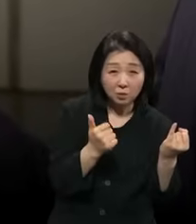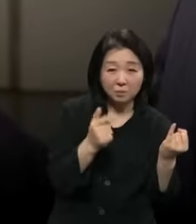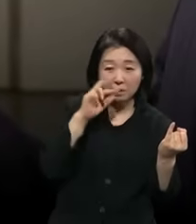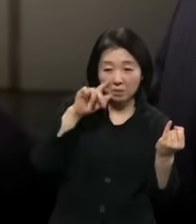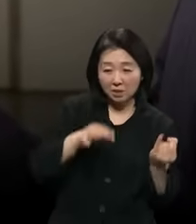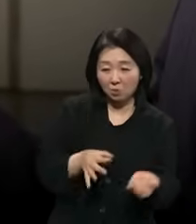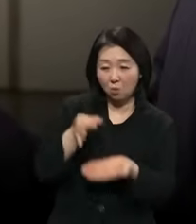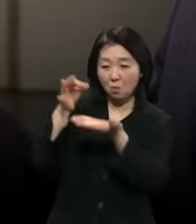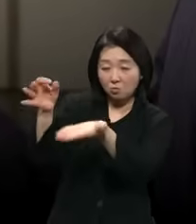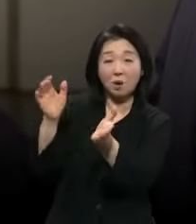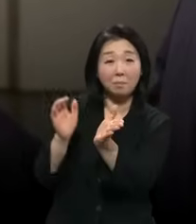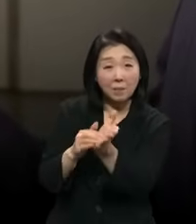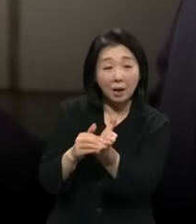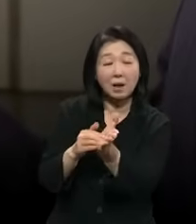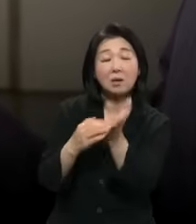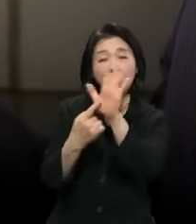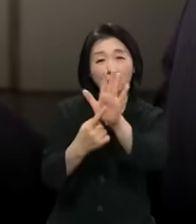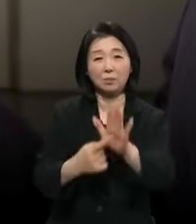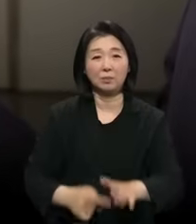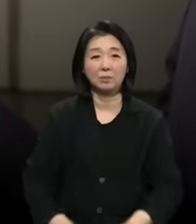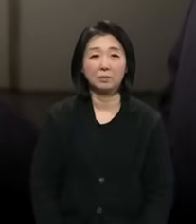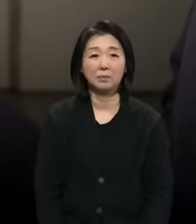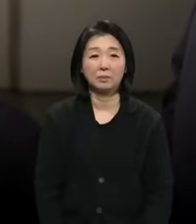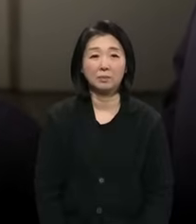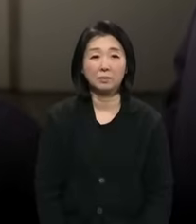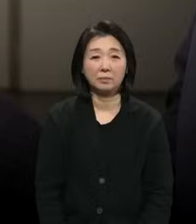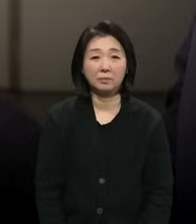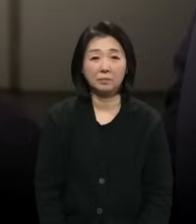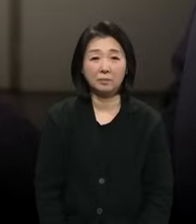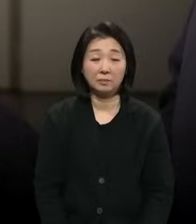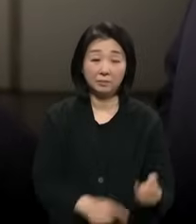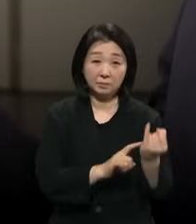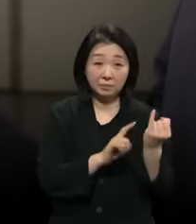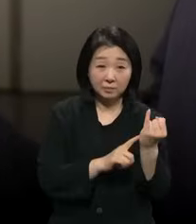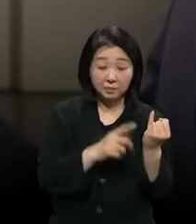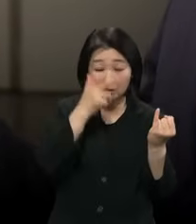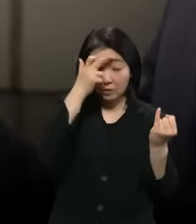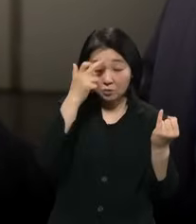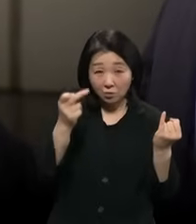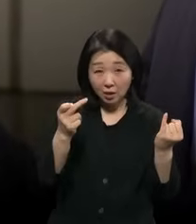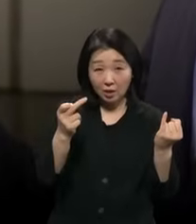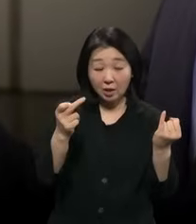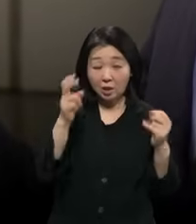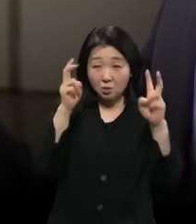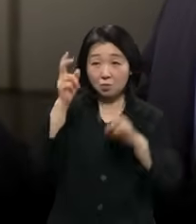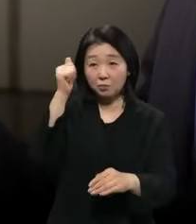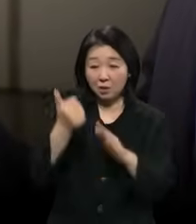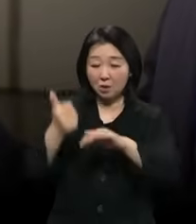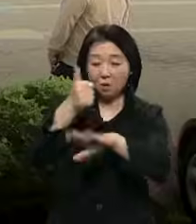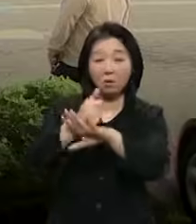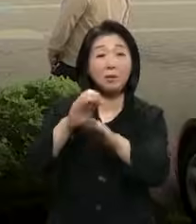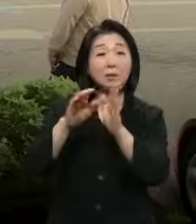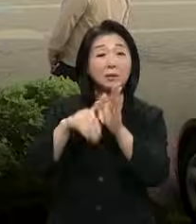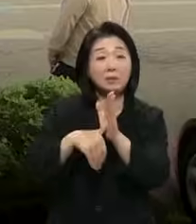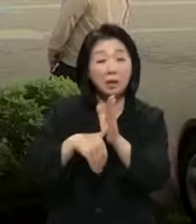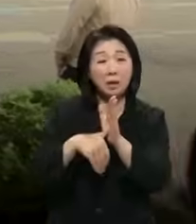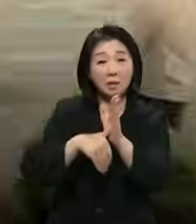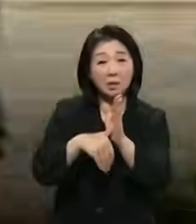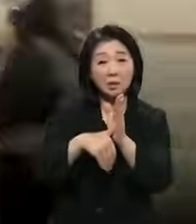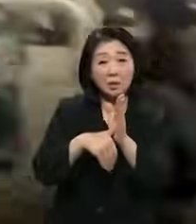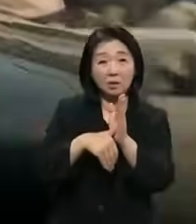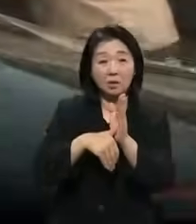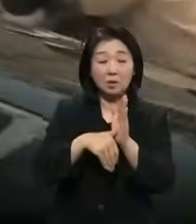측으로 전달됐다는 사실을 공개한 것으로 보입니다. 노 관장은 최 회장이 그룹 총수로 올라서는 과정에서 노 전